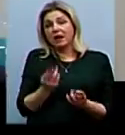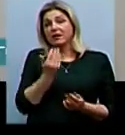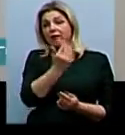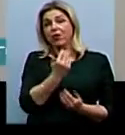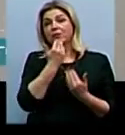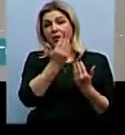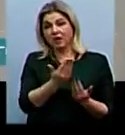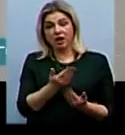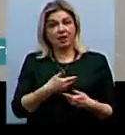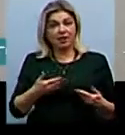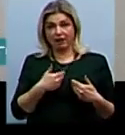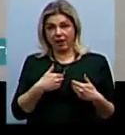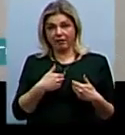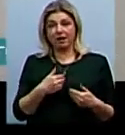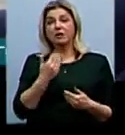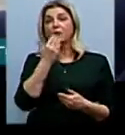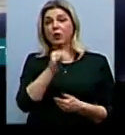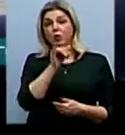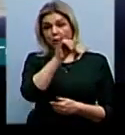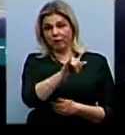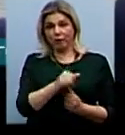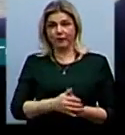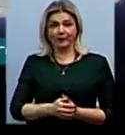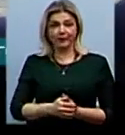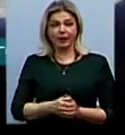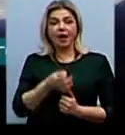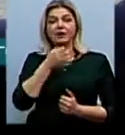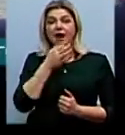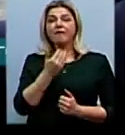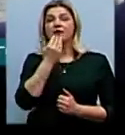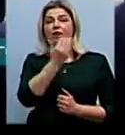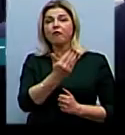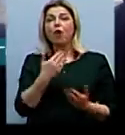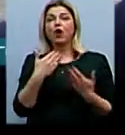нас. Спросите его. Мне нравится его отношение